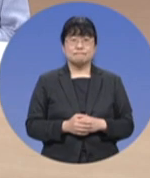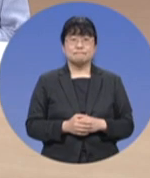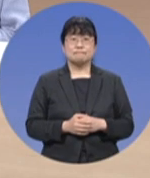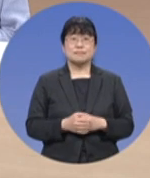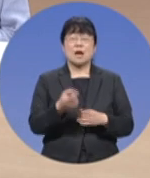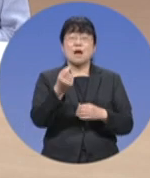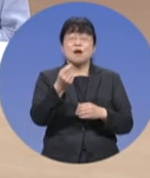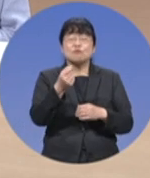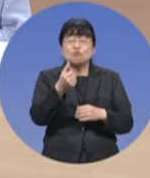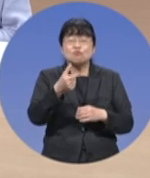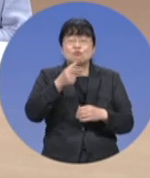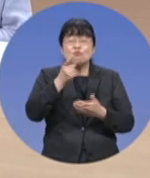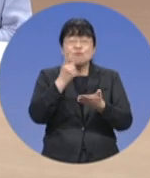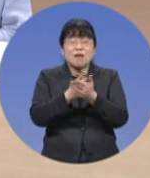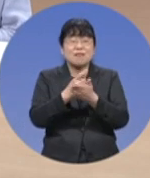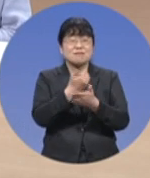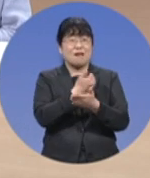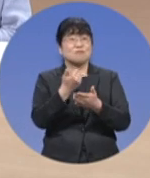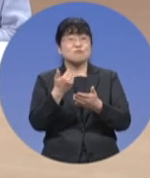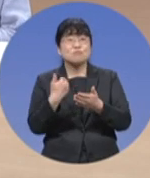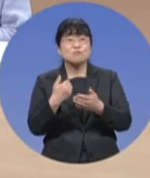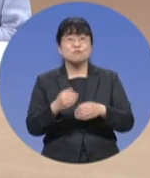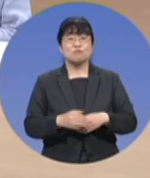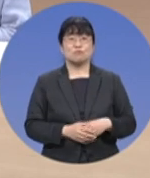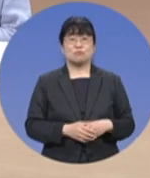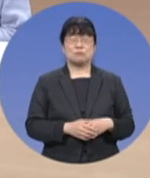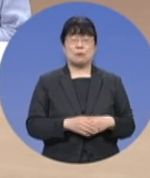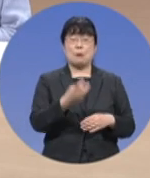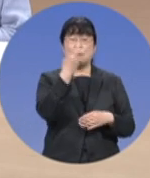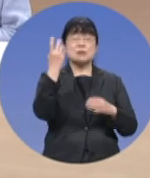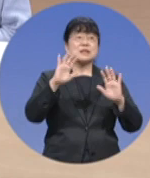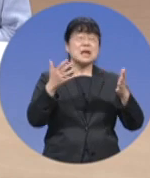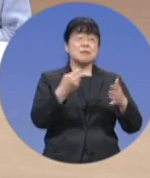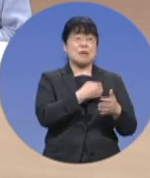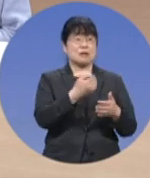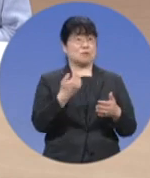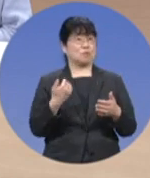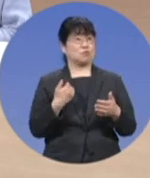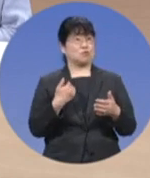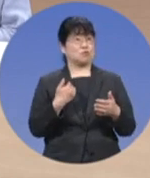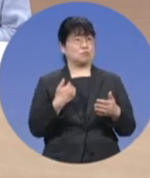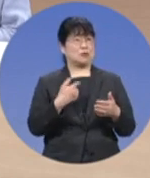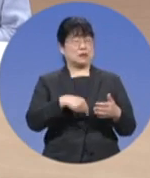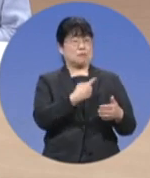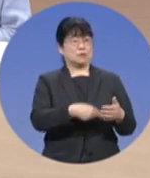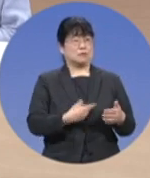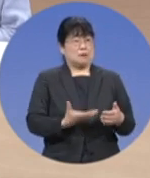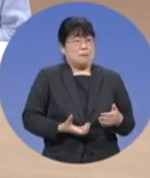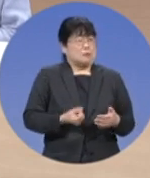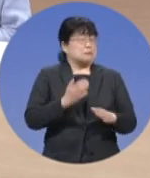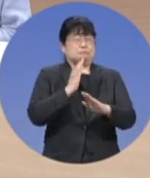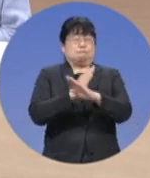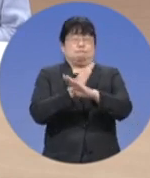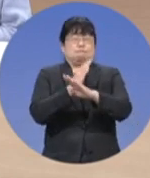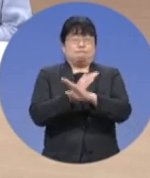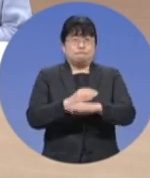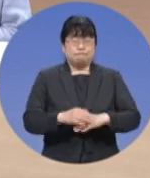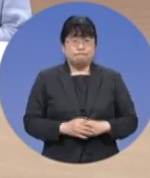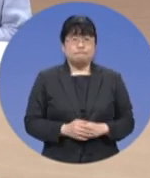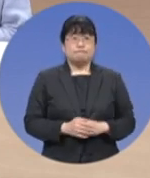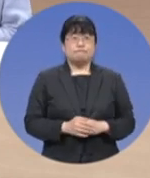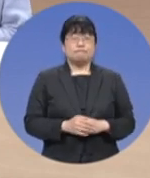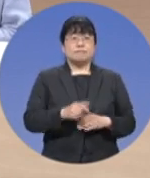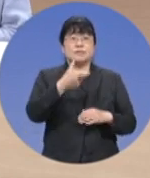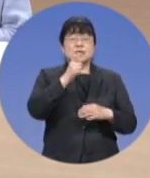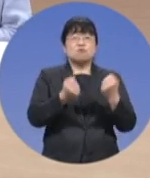ちょっとしか飲んでいないから大丈夫とか、見つからなければ大丈夫などという気持ちを持たないでください。飲